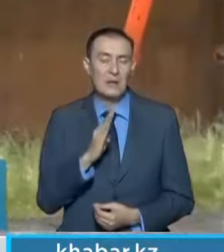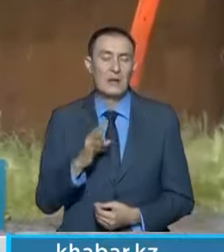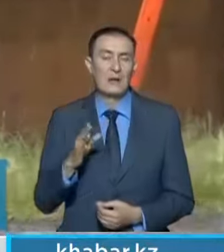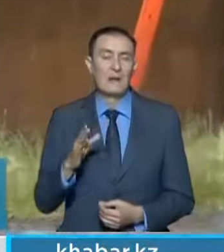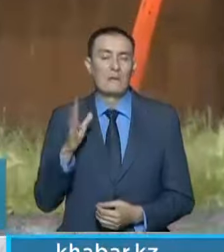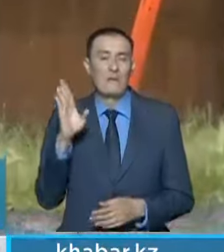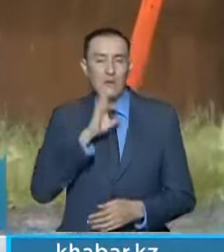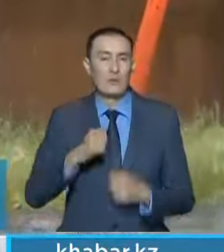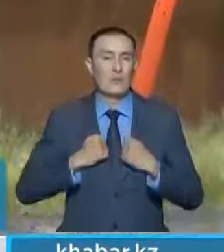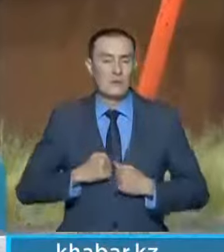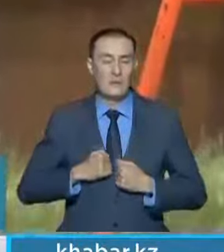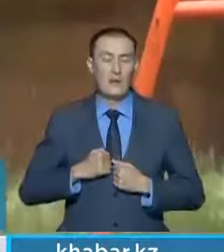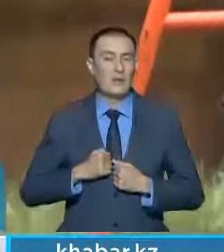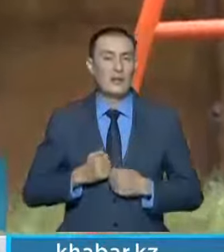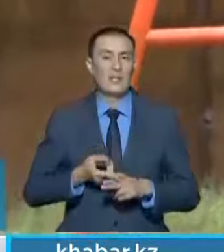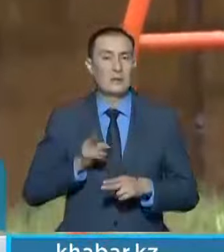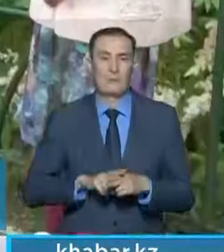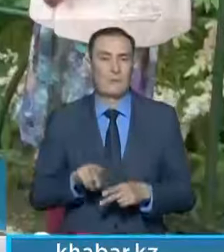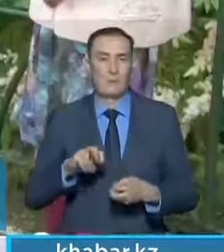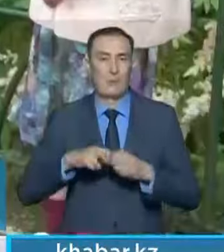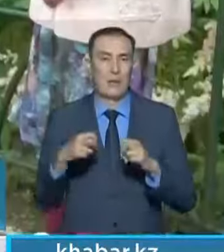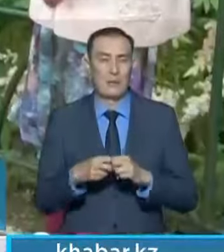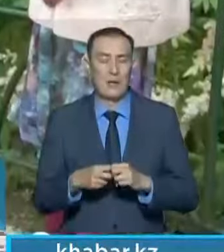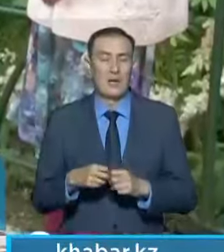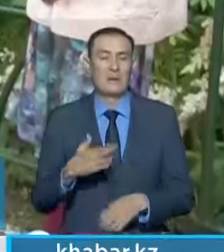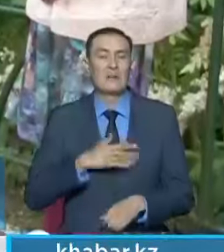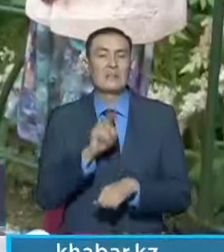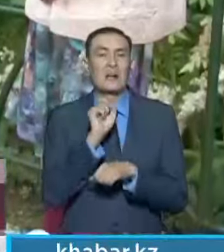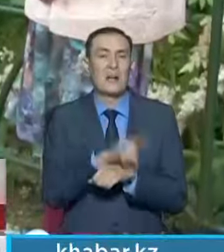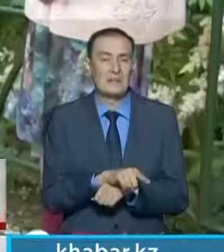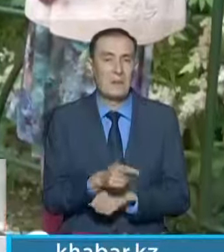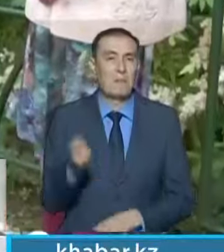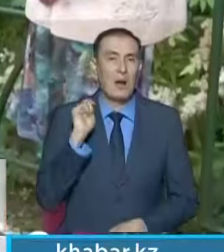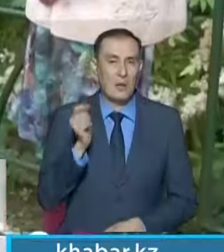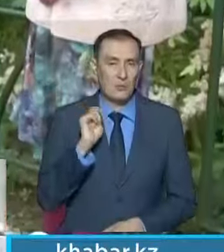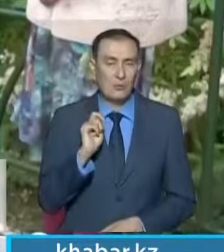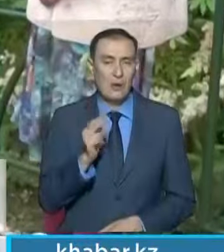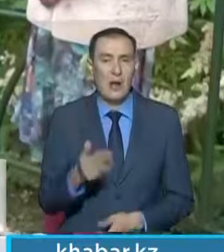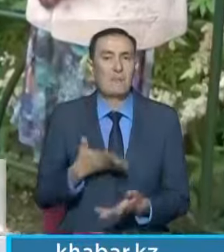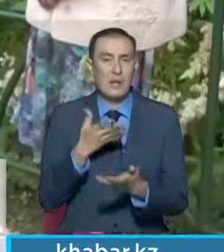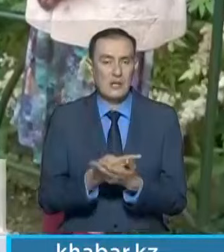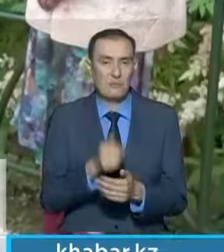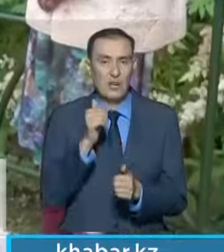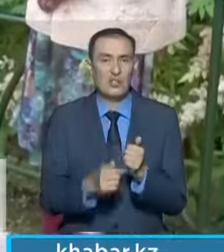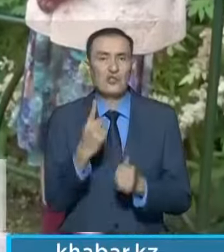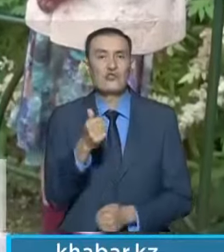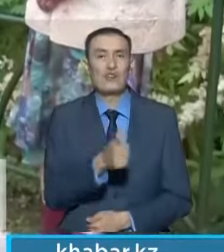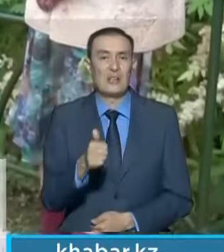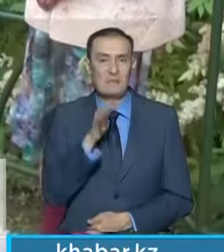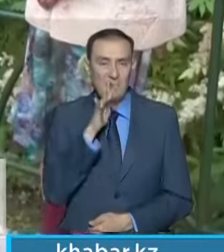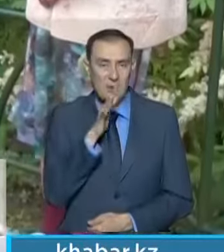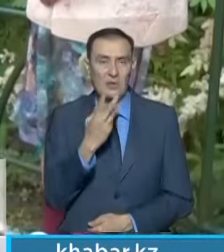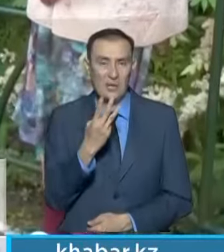семье водные процедуры становятся настоящей проблемой. Заказываем частные бани, то есть оплачиваем за каждый час. Это